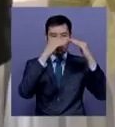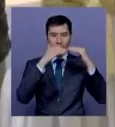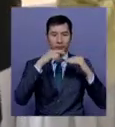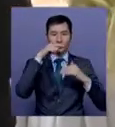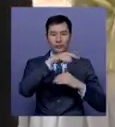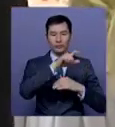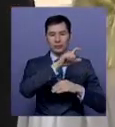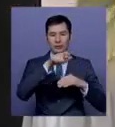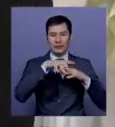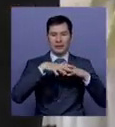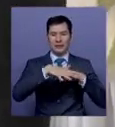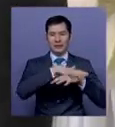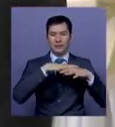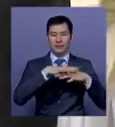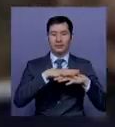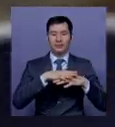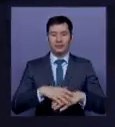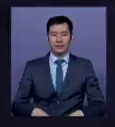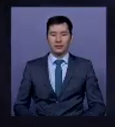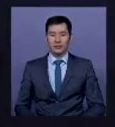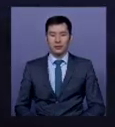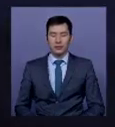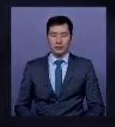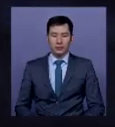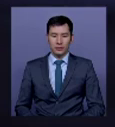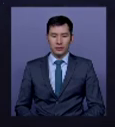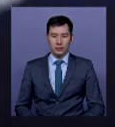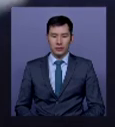сөндірілген мейрамхананың ішінде болып жатыр.